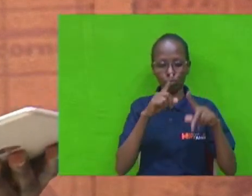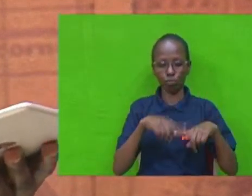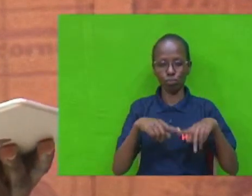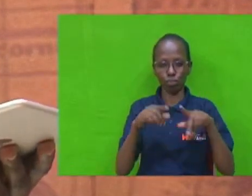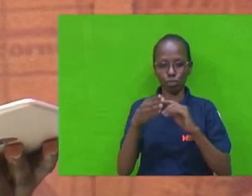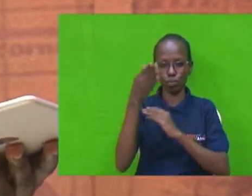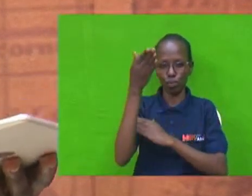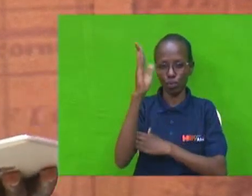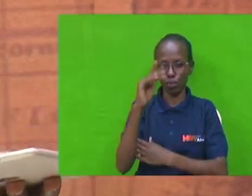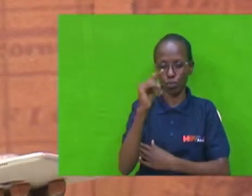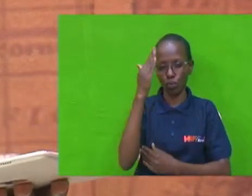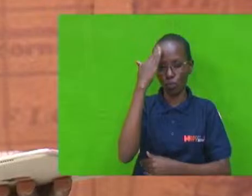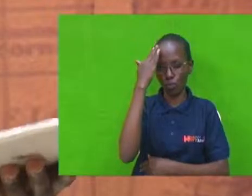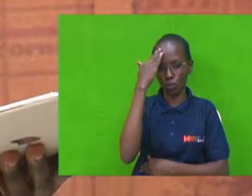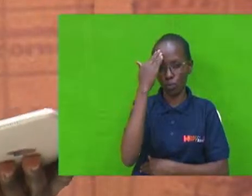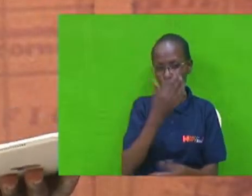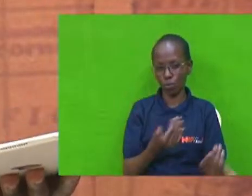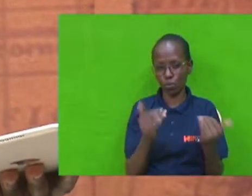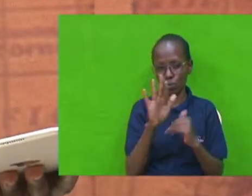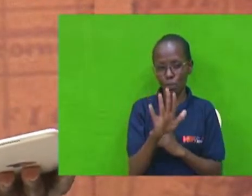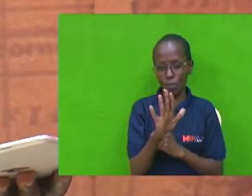wako Abi